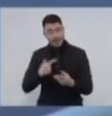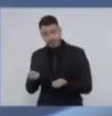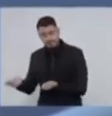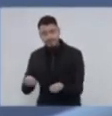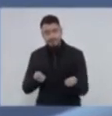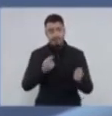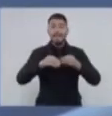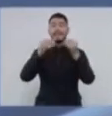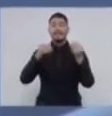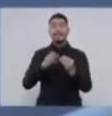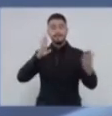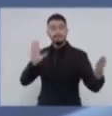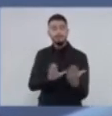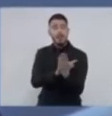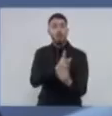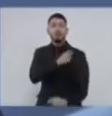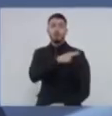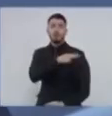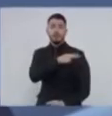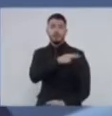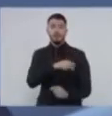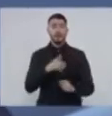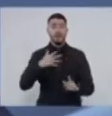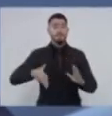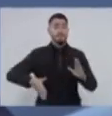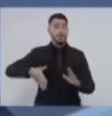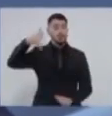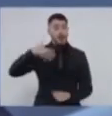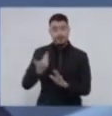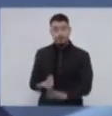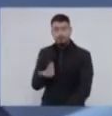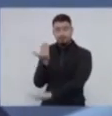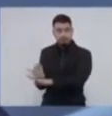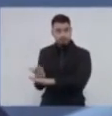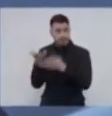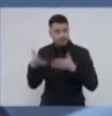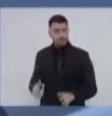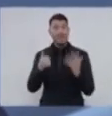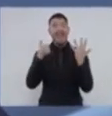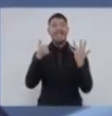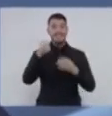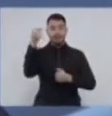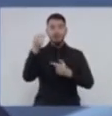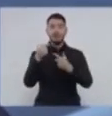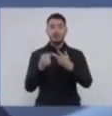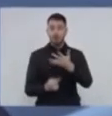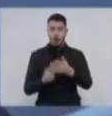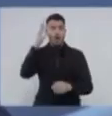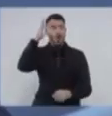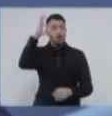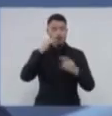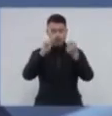λύση ο πρωθυπουργός κυριάκος μητσοτάκης έχει καταθέσει στοχευμένη πρόταση έξι σημείων για τη λήψη ρυθμιστικών